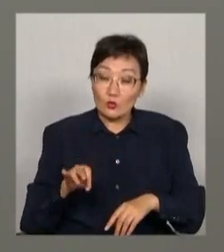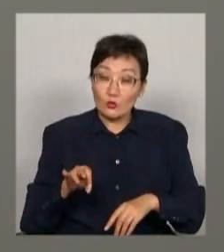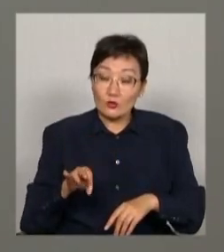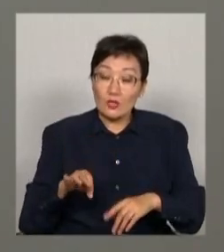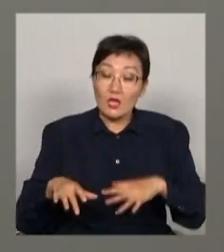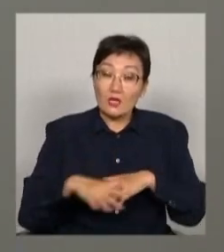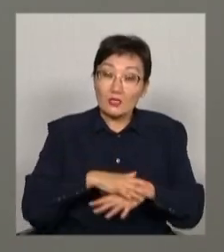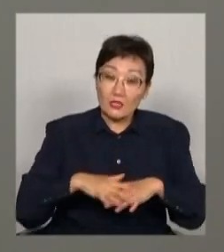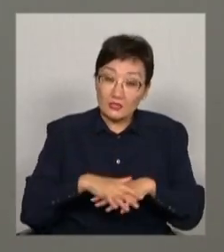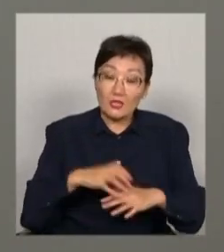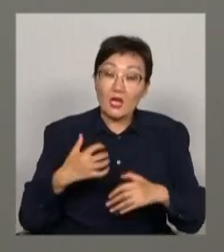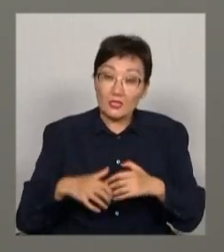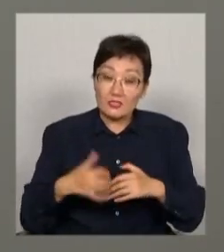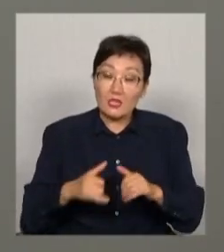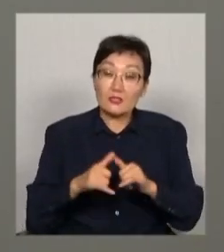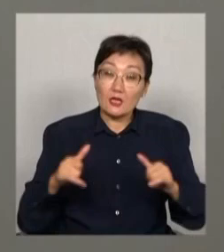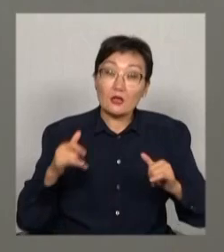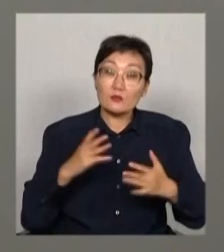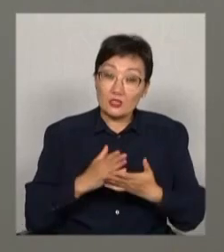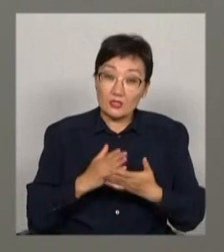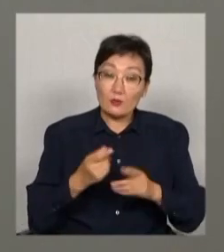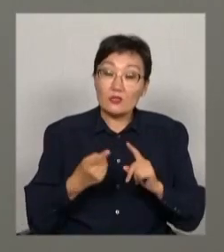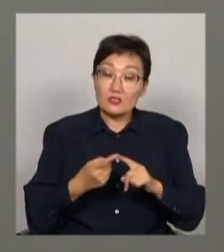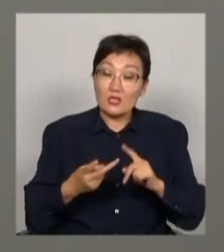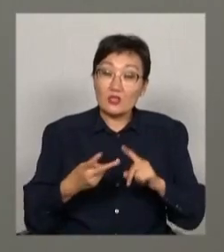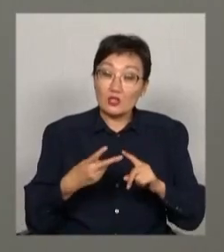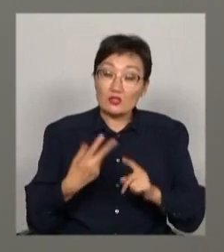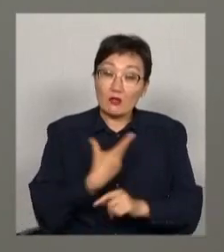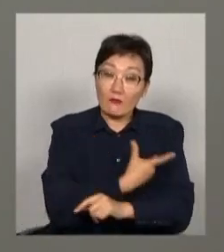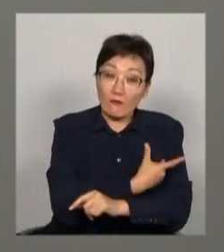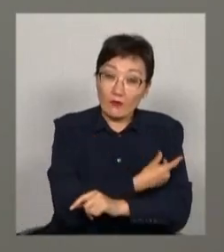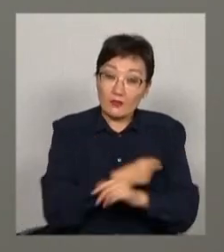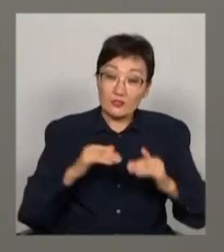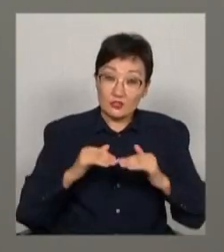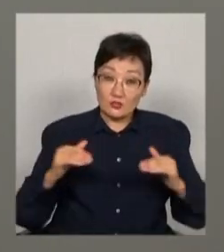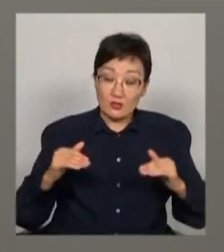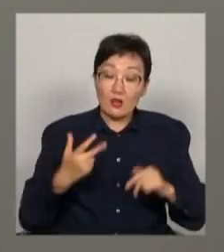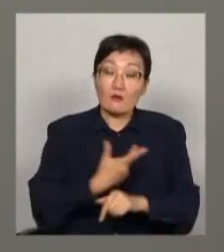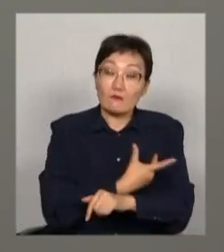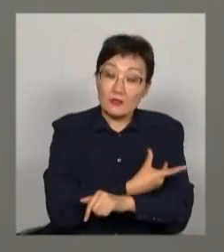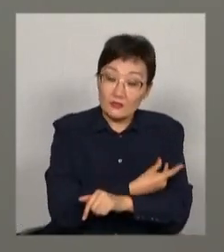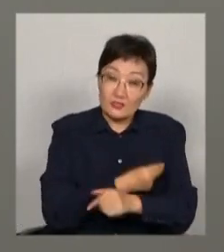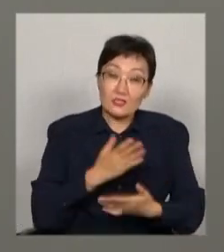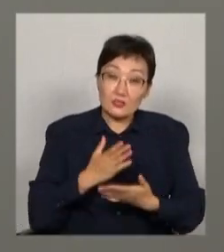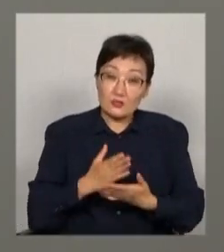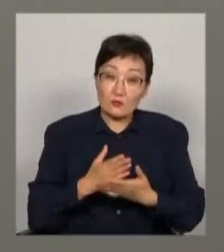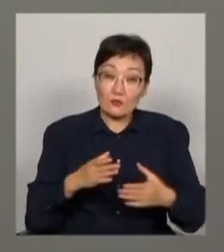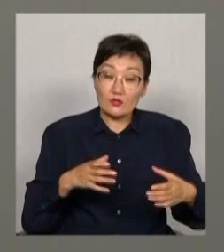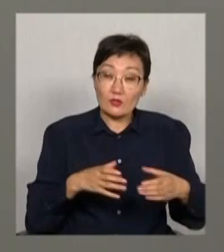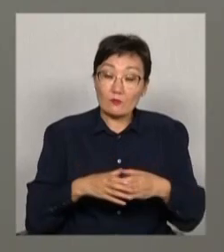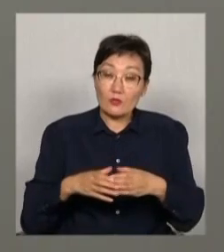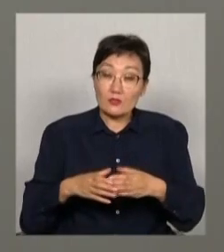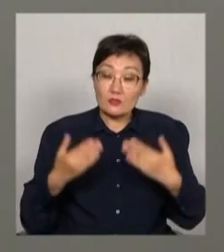халықтың арасында жүріп жатыр. Біріншіден, екіншіден вакцина деңгейі, вакцина алған ұжымдық